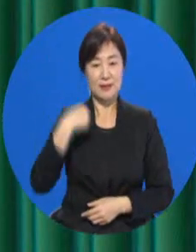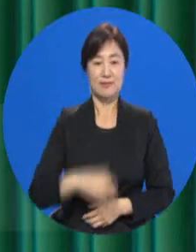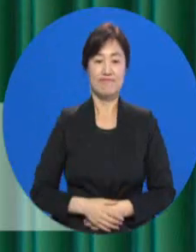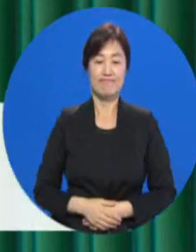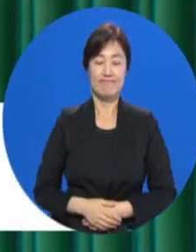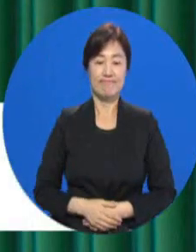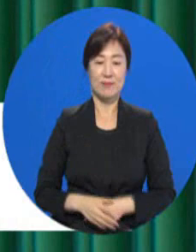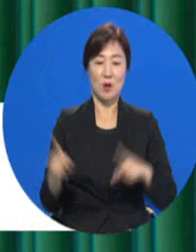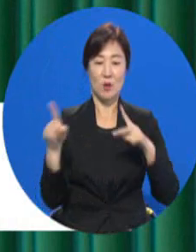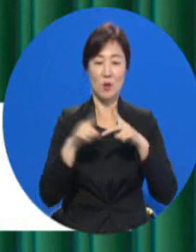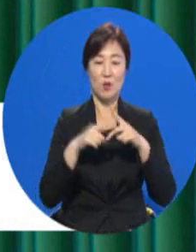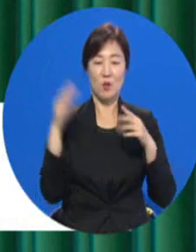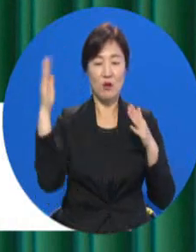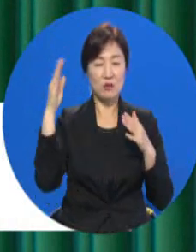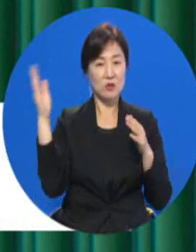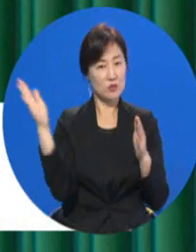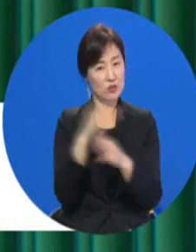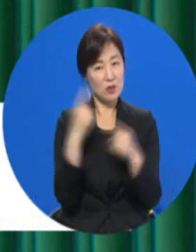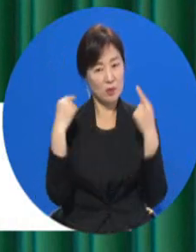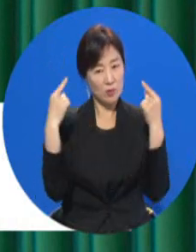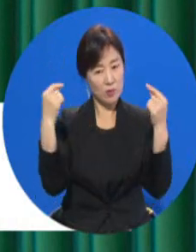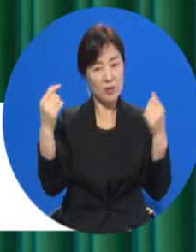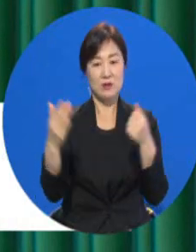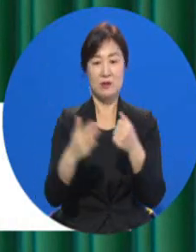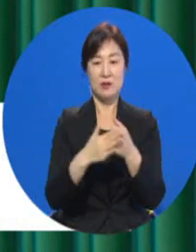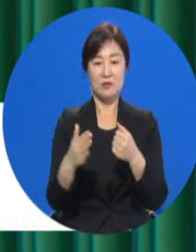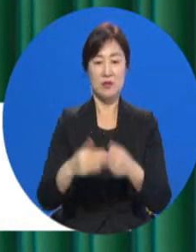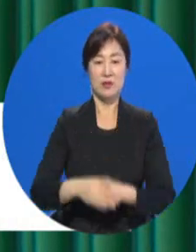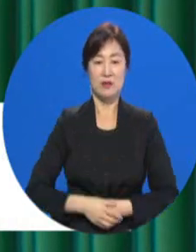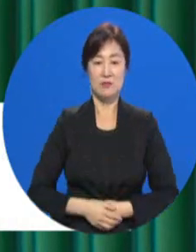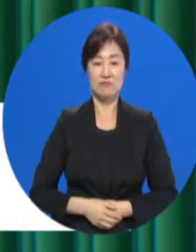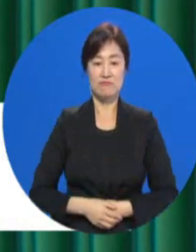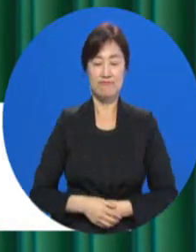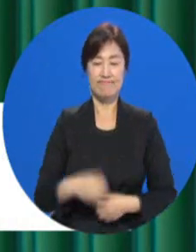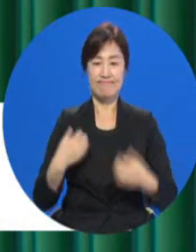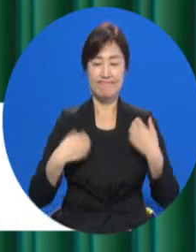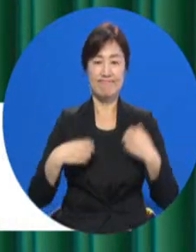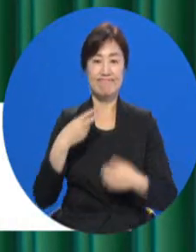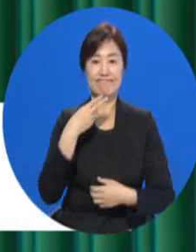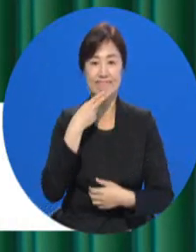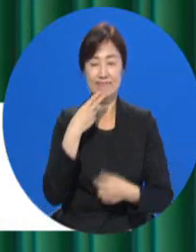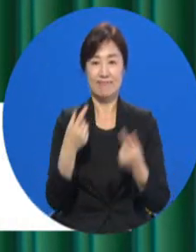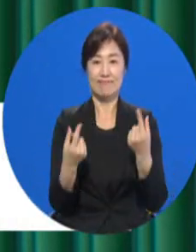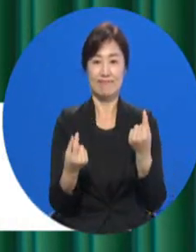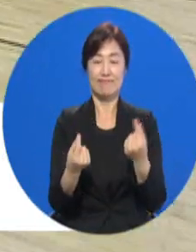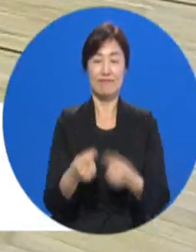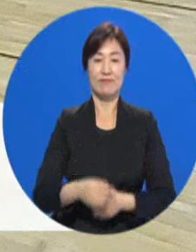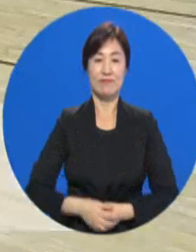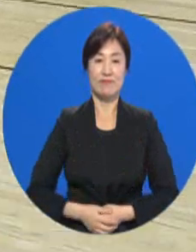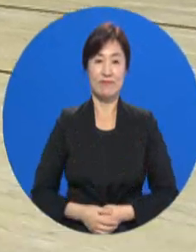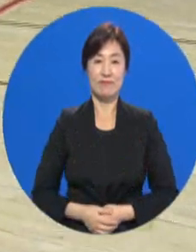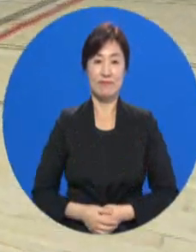때 했던 것에 대한 연장선 정도의 수준이어서 딱히 흥미가 안 생기는 것 같습니다.